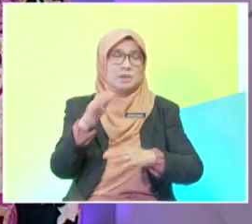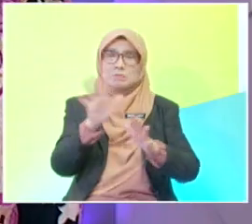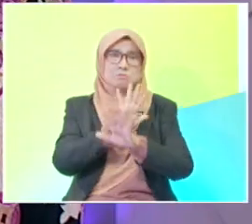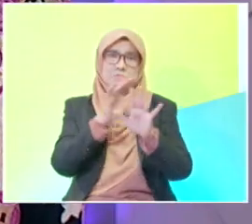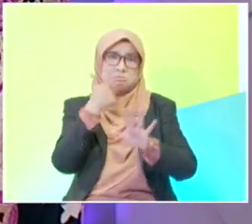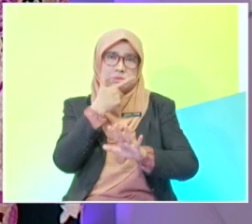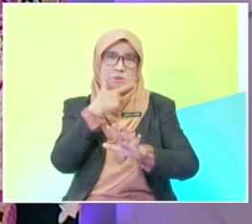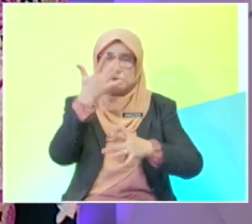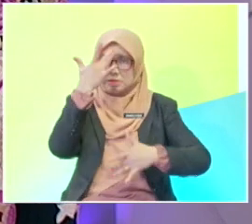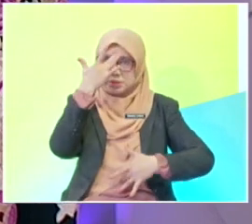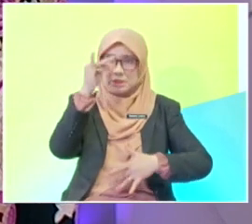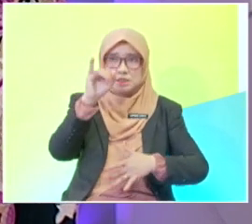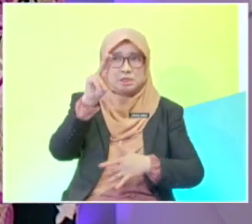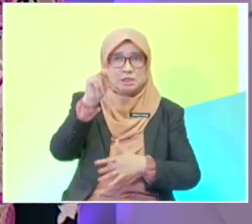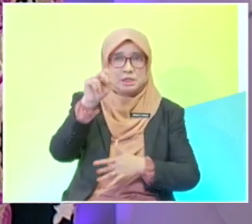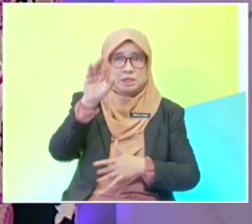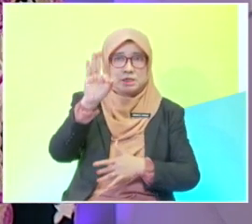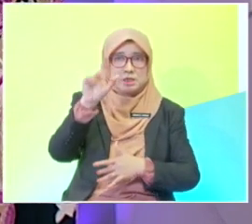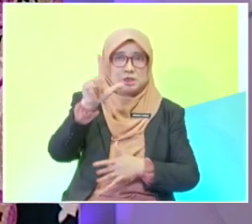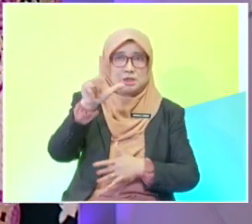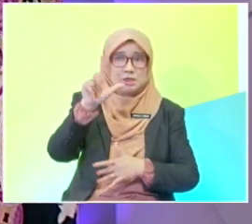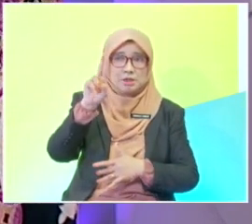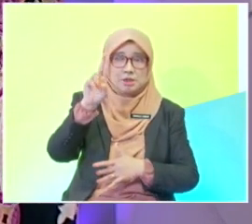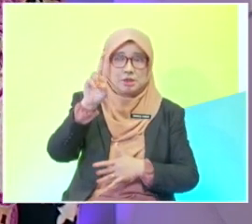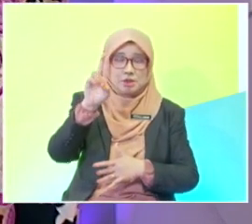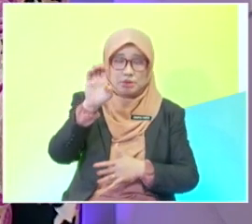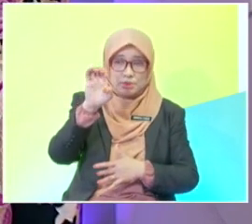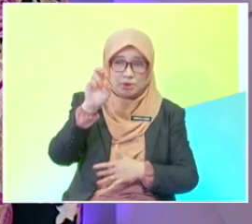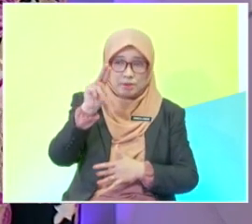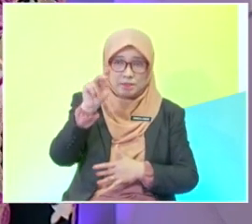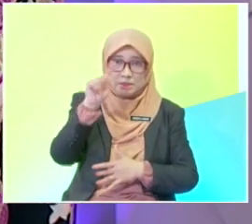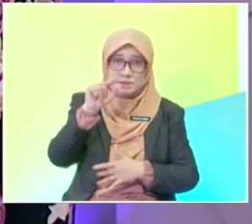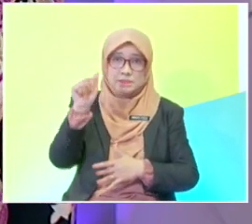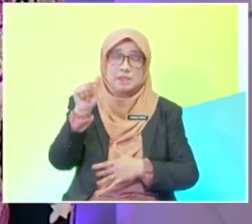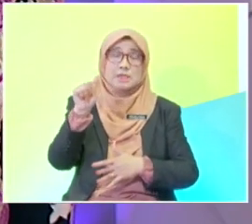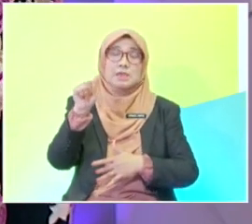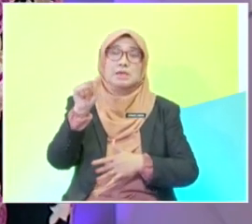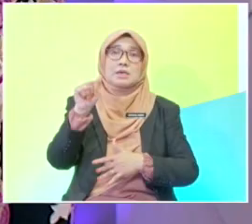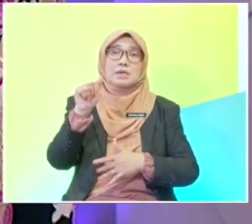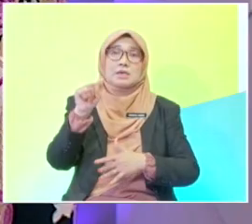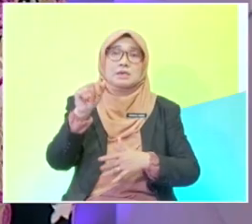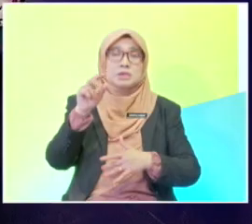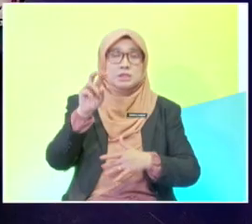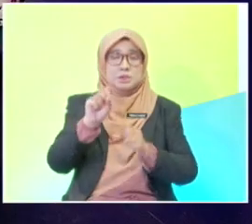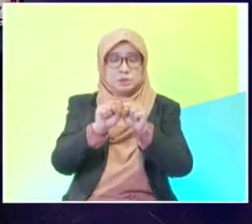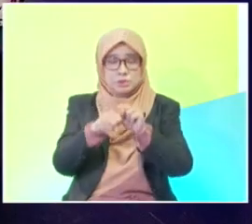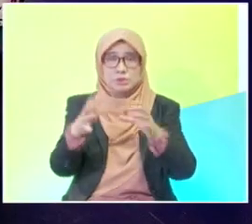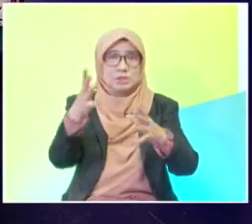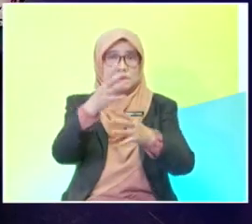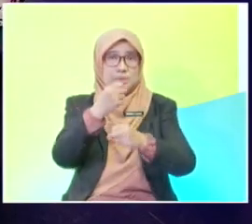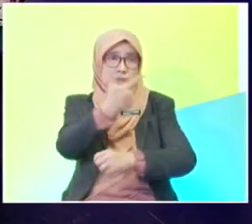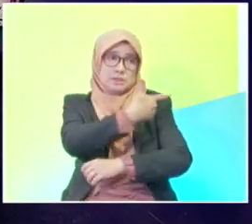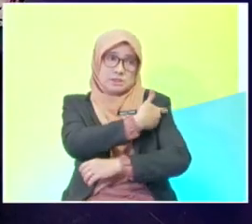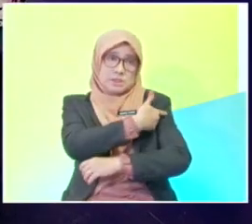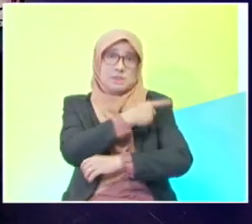ataupun vaksin untuk influenza B sahaja. Kalau tuberkulosis, untuk vaksin tuberkulosis sahaja. Baik, cikgu. Saya rasa saya dapat jawab